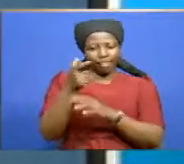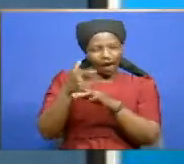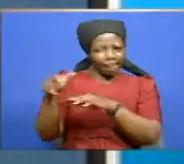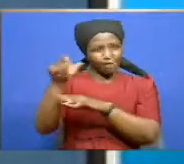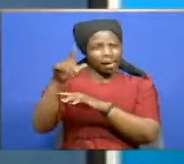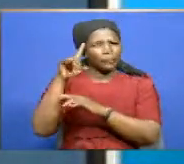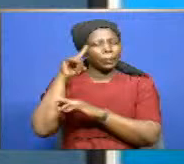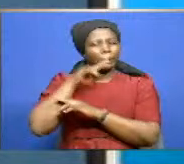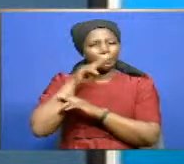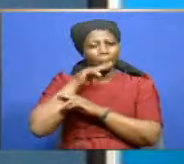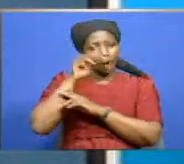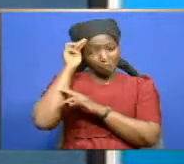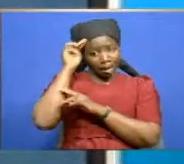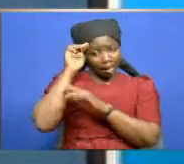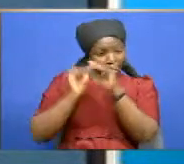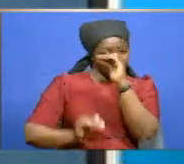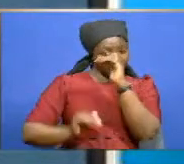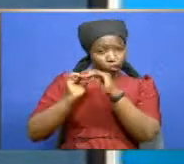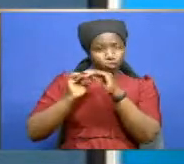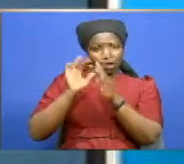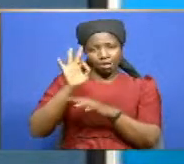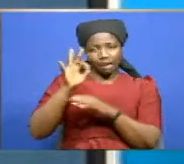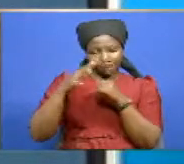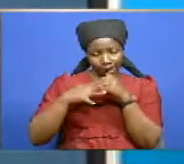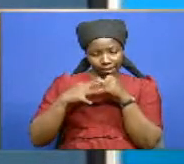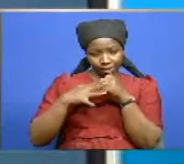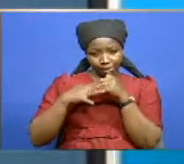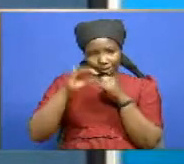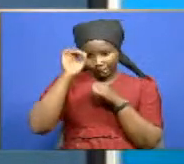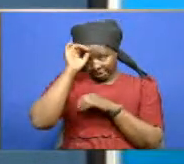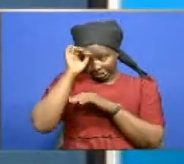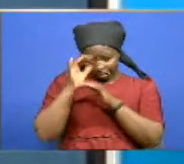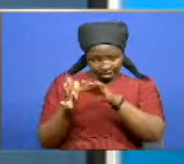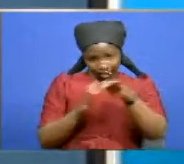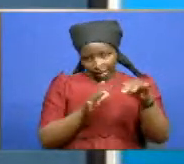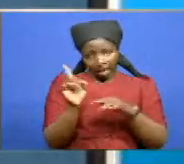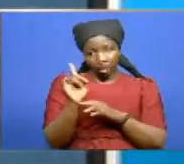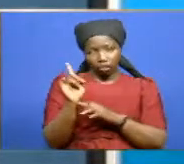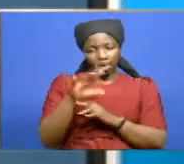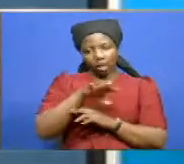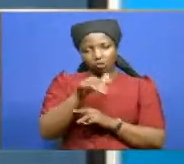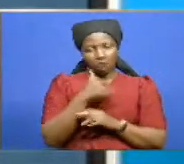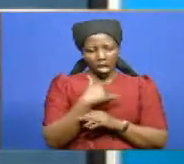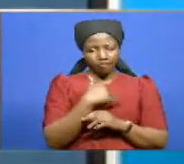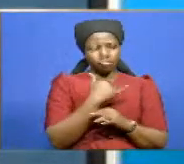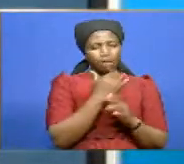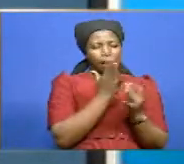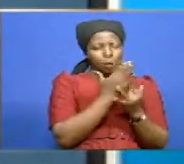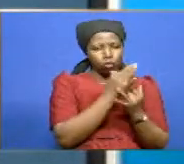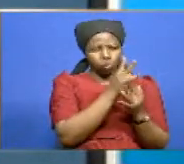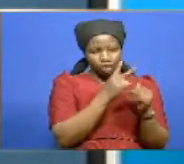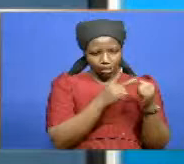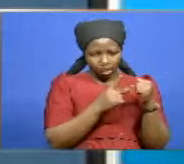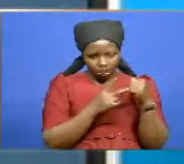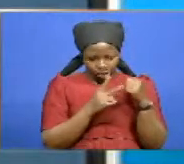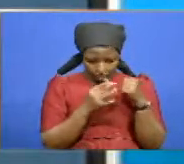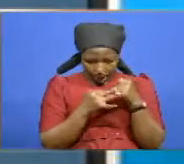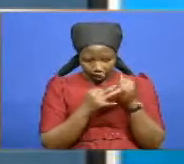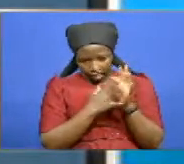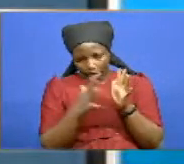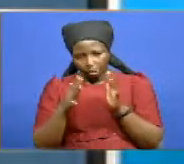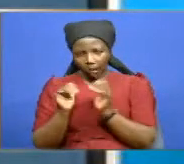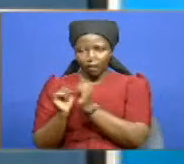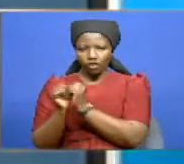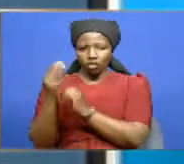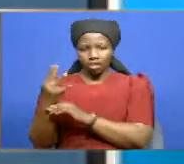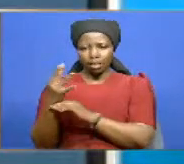katika maeneo ya Mandera na kufikia nyuzi 39. Kaunti ya Nairobi tunakili kati ya nyuzi 28 na 14.